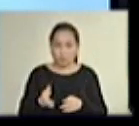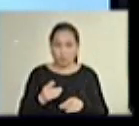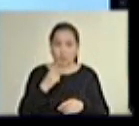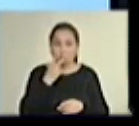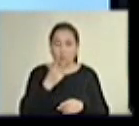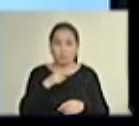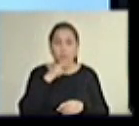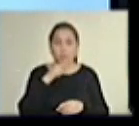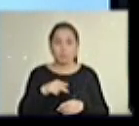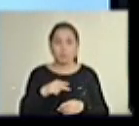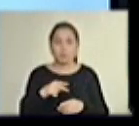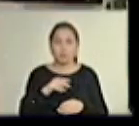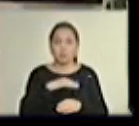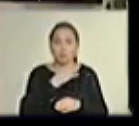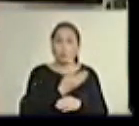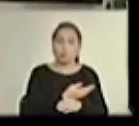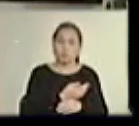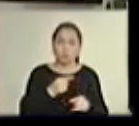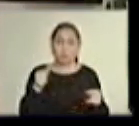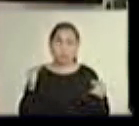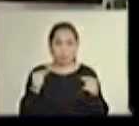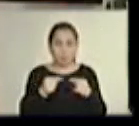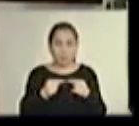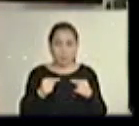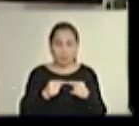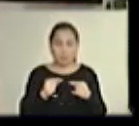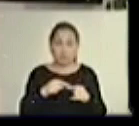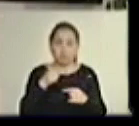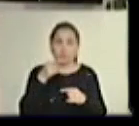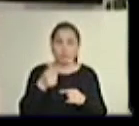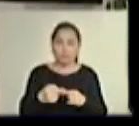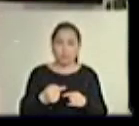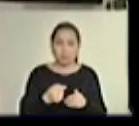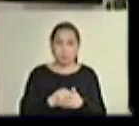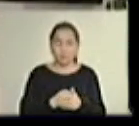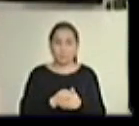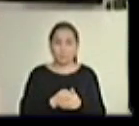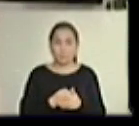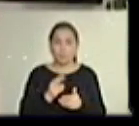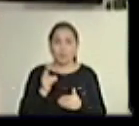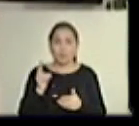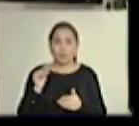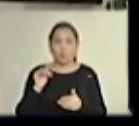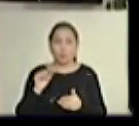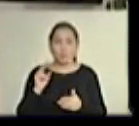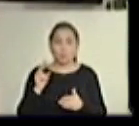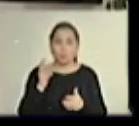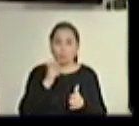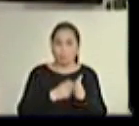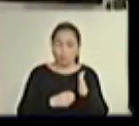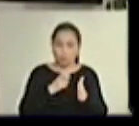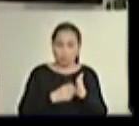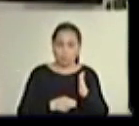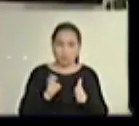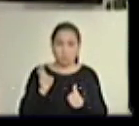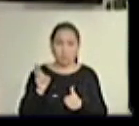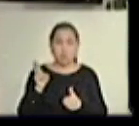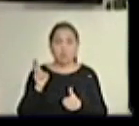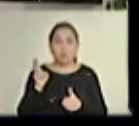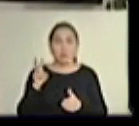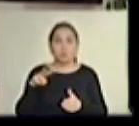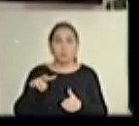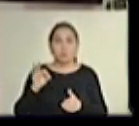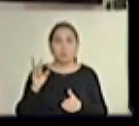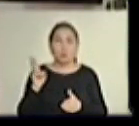bering, kuchning yo'nalishi qarama-qarshi. Keyingisi ko'char blok. Ko'char blokda esa aylanish